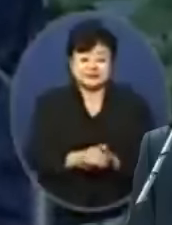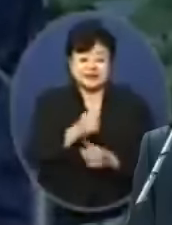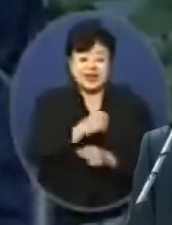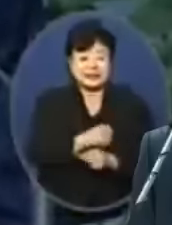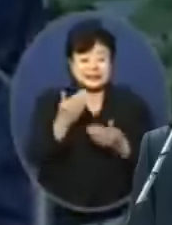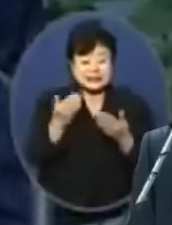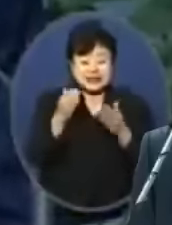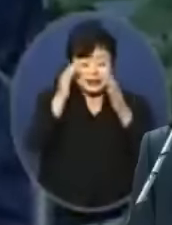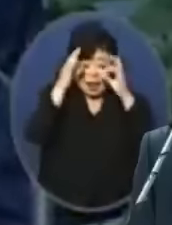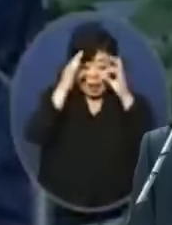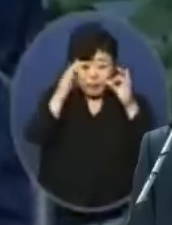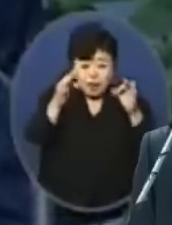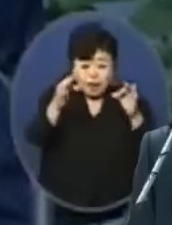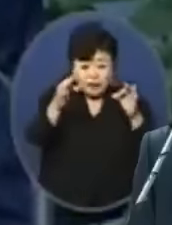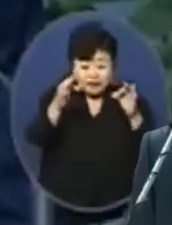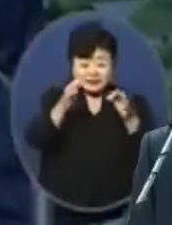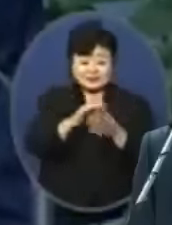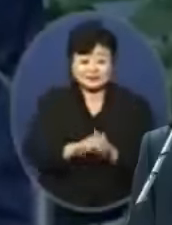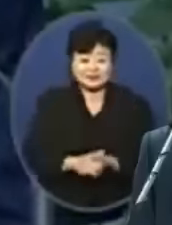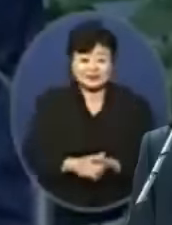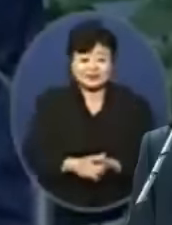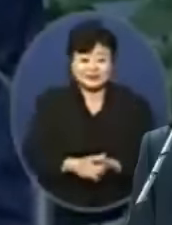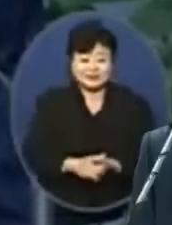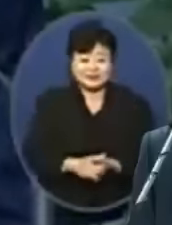하신 일을 바라보고 나면은